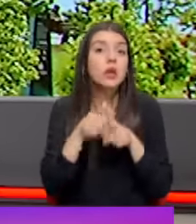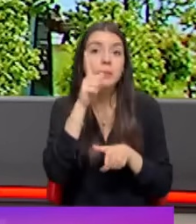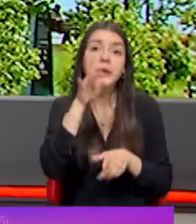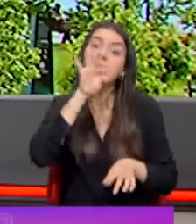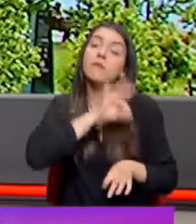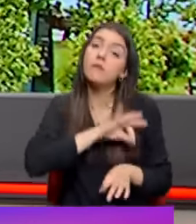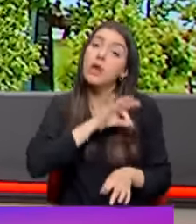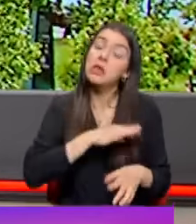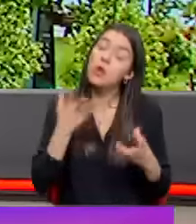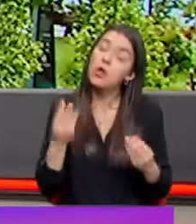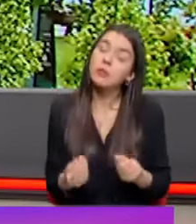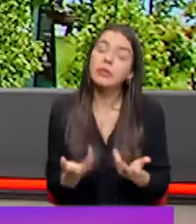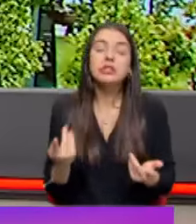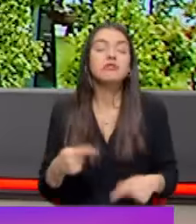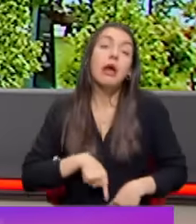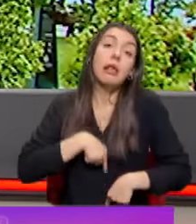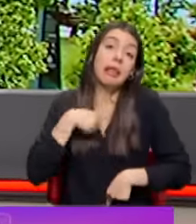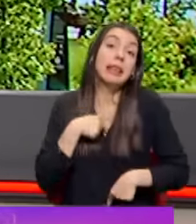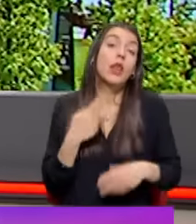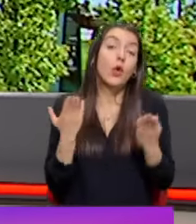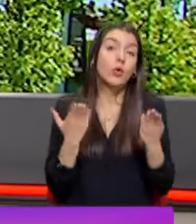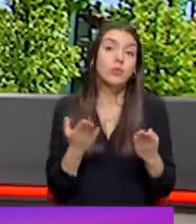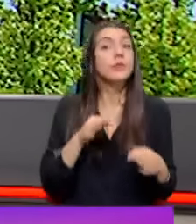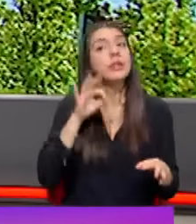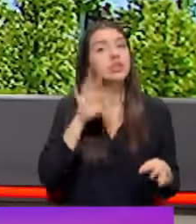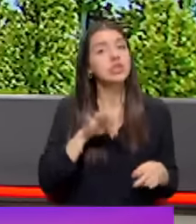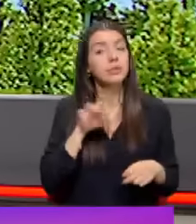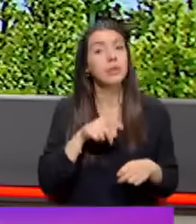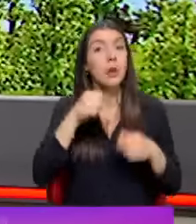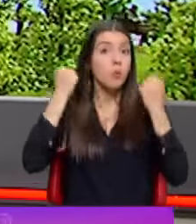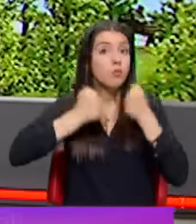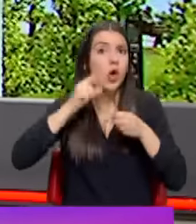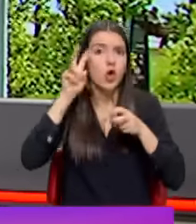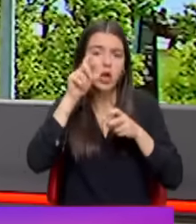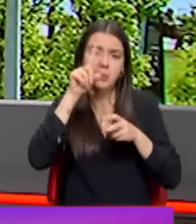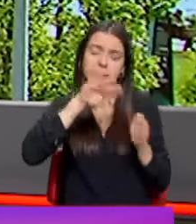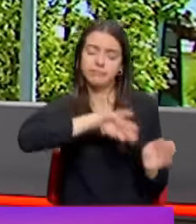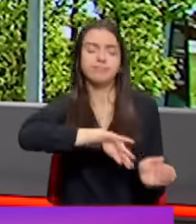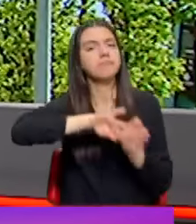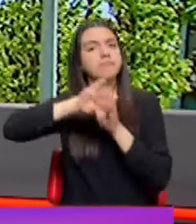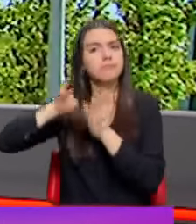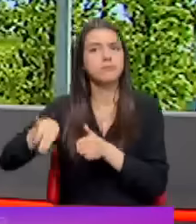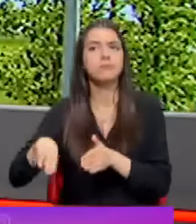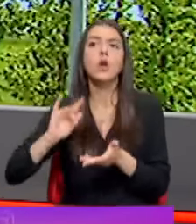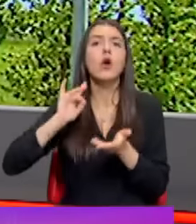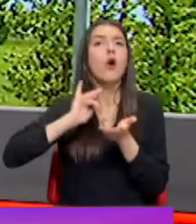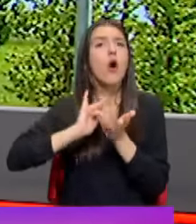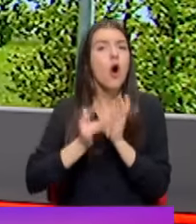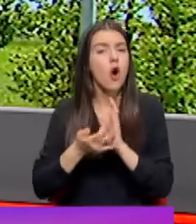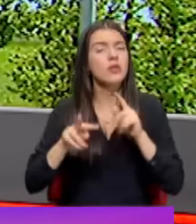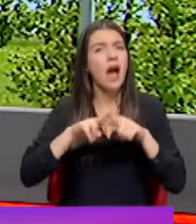fayda sağlamıştır diye ümit etmek istiyorum. Şimdilik boykot konusunu bir kenara bırakıyorum. Orta Afrika Cumhuriyeti'nde